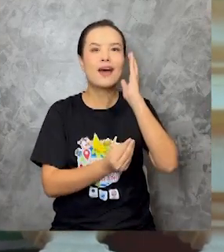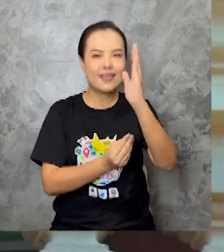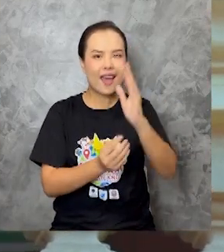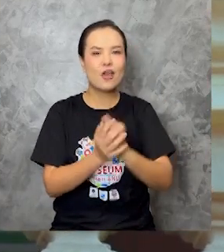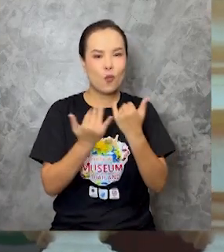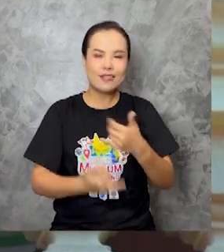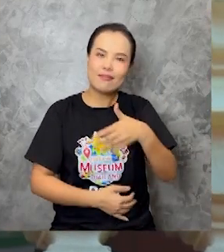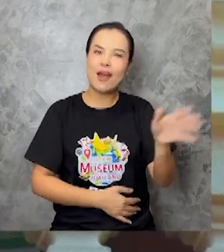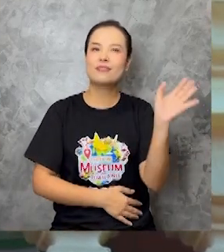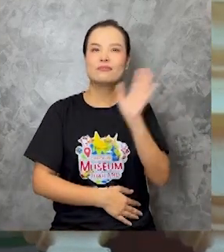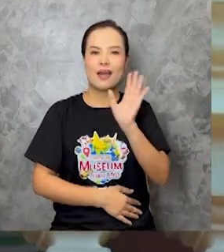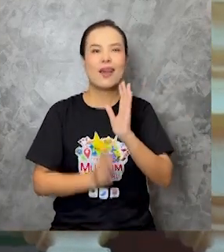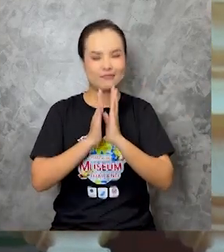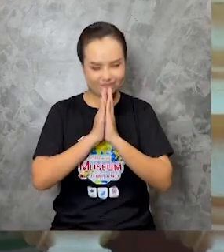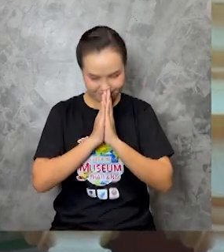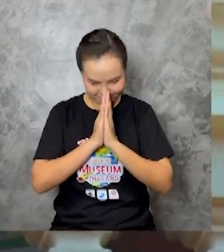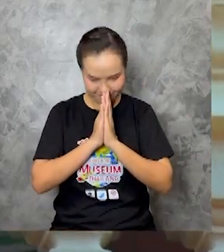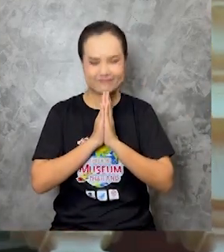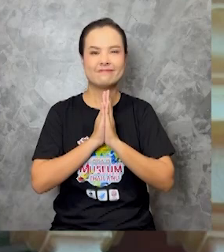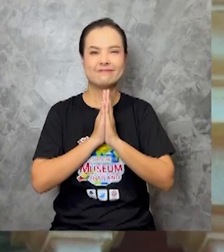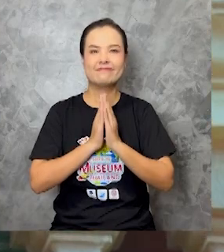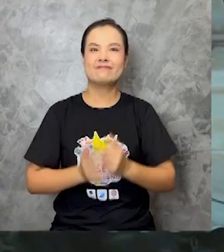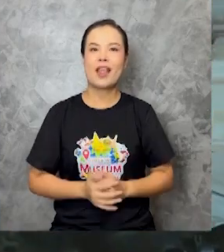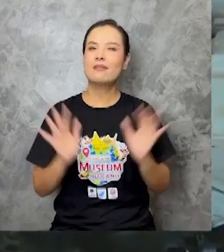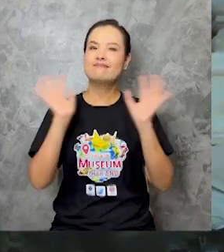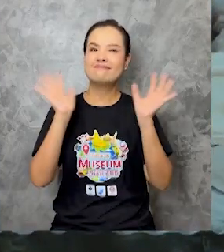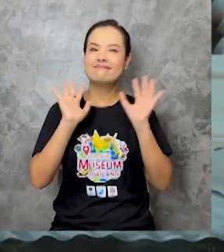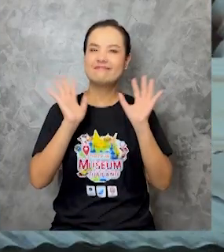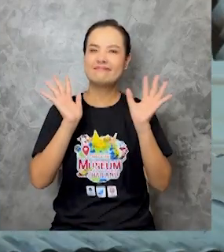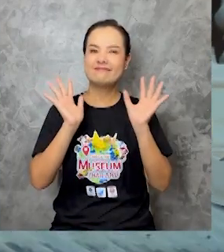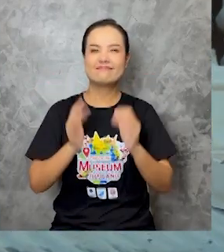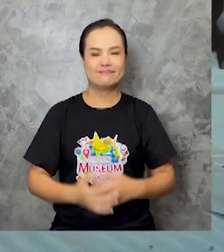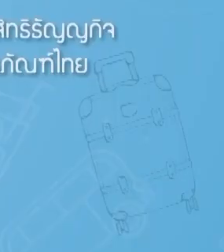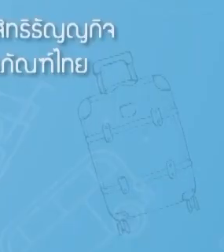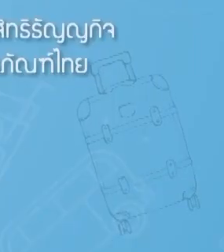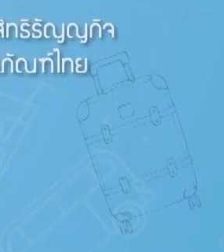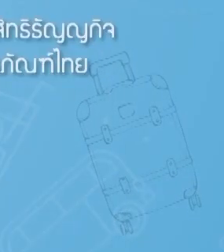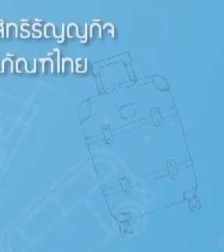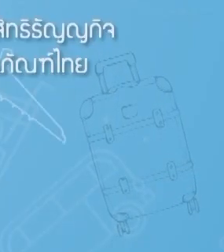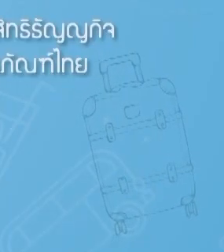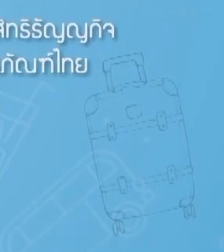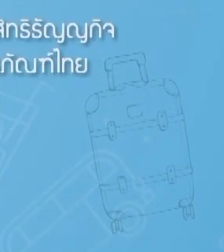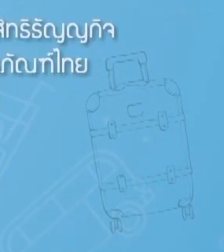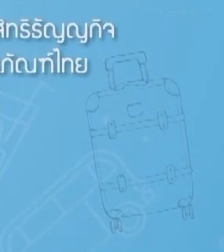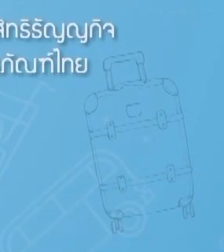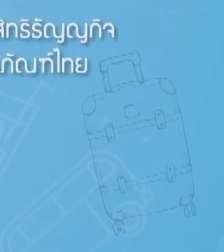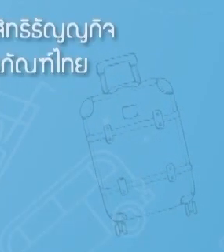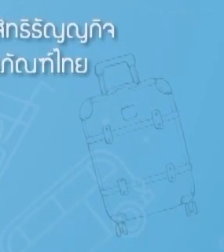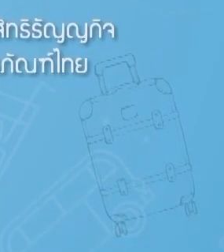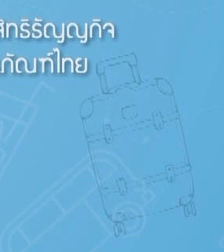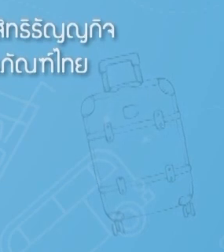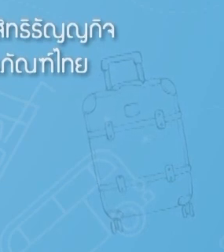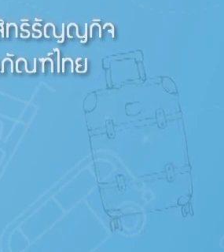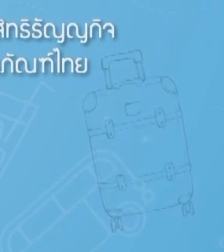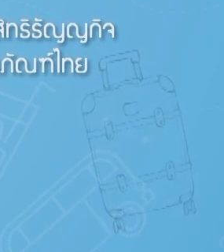คะวันนี้ไปแล้วค่ะสวัสดีค่ะ สว ั สดีค่ะ บ๊ายบายค่ะ บ๊ายบาย จะบอกฉันว่าเส้นท